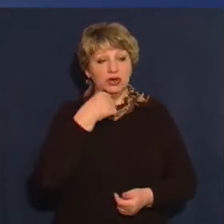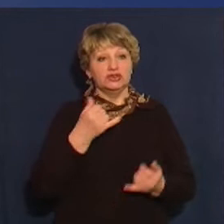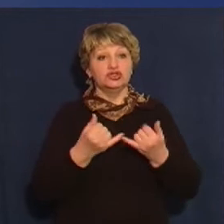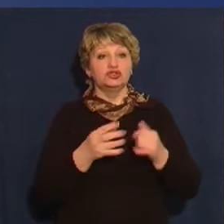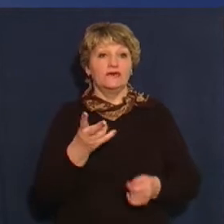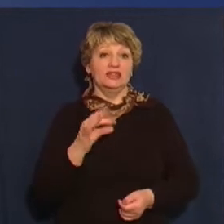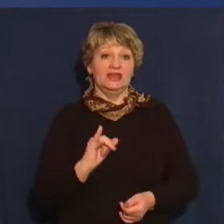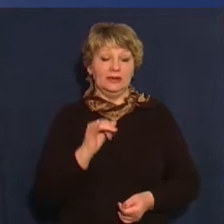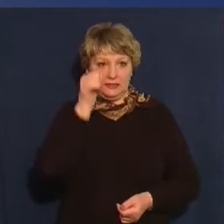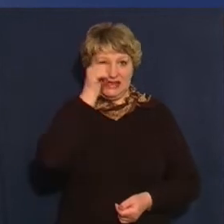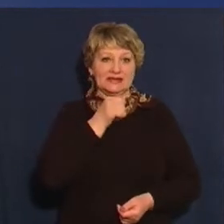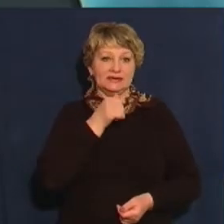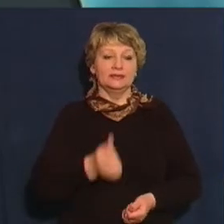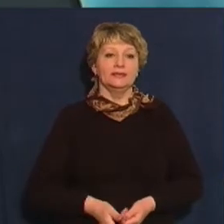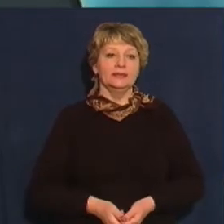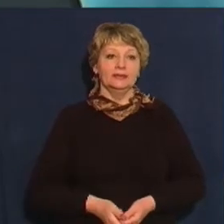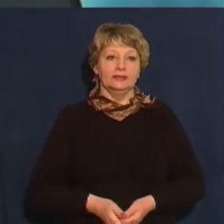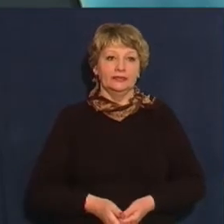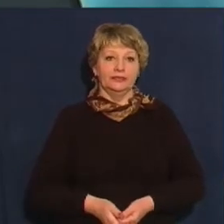Гуржій, Максим Шевченко. Новини.